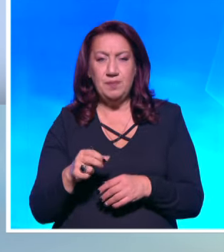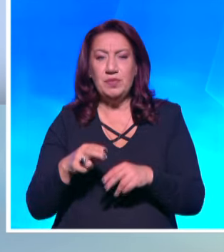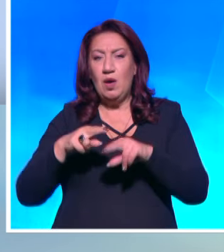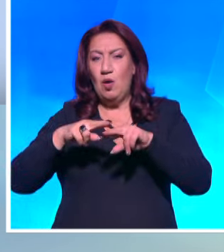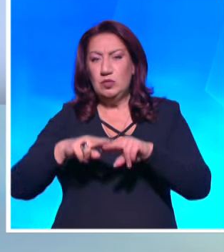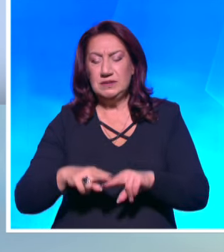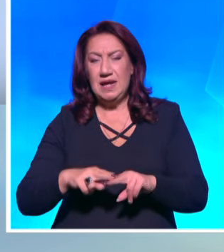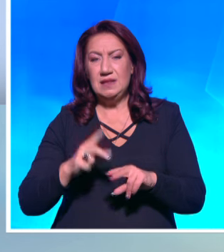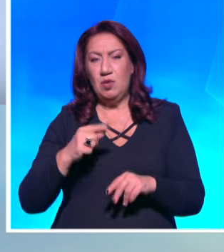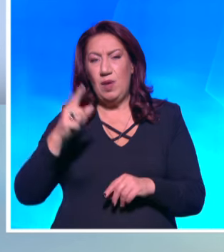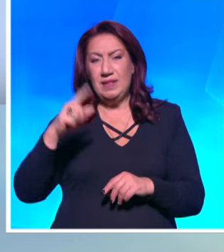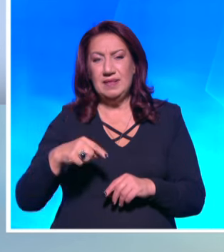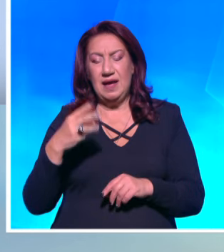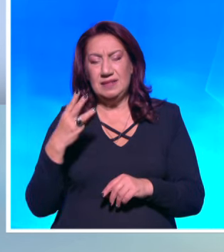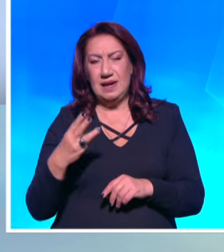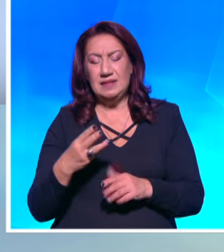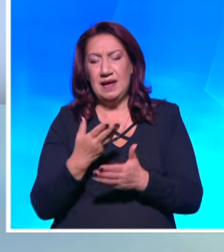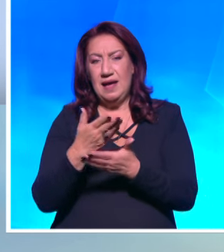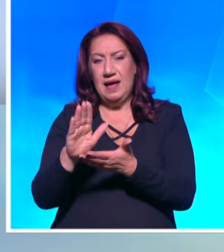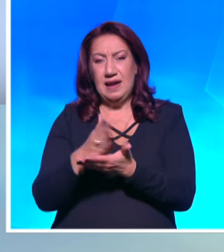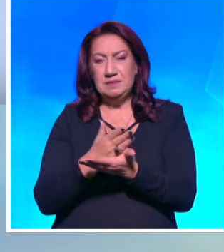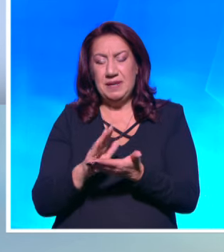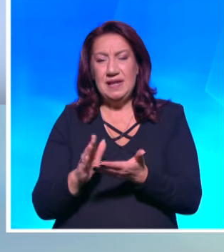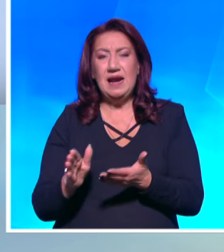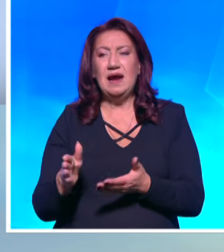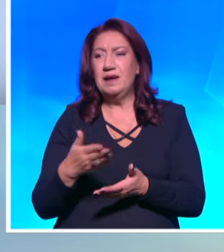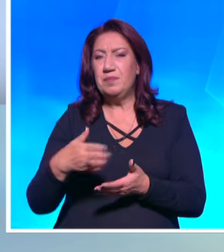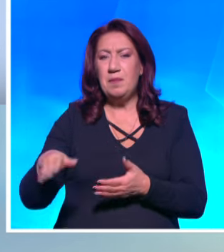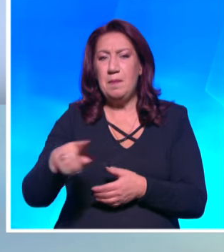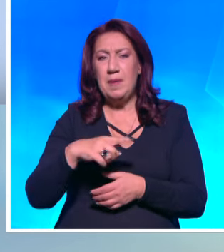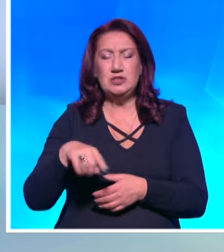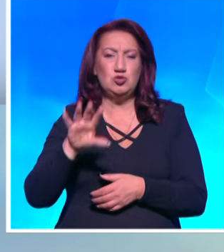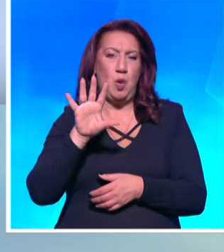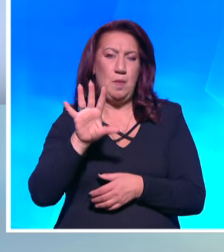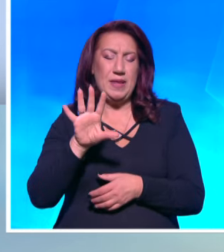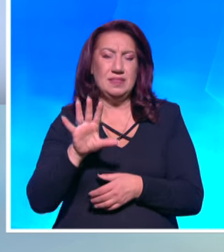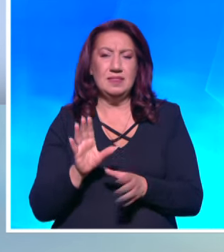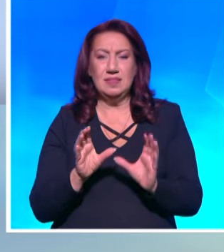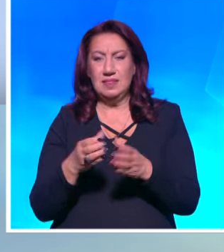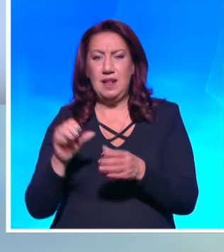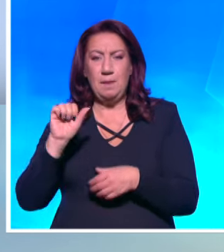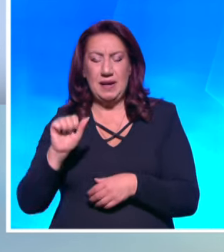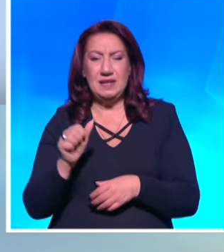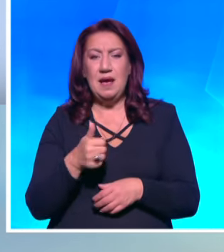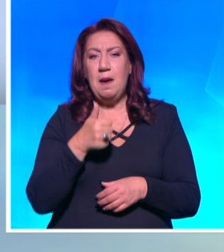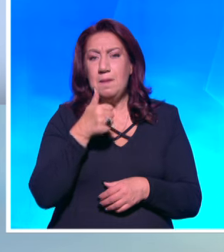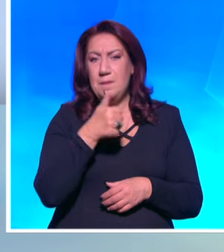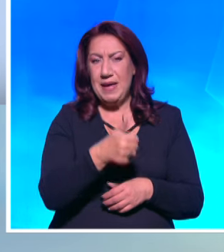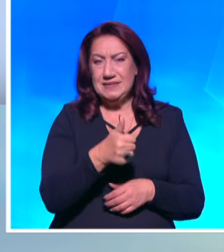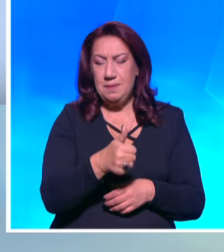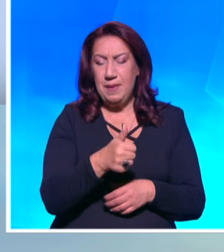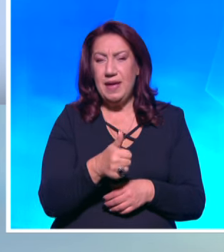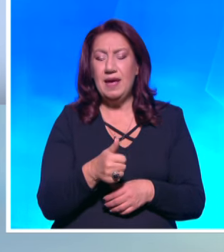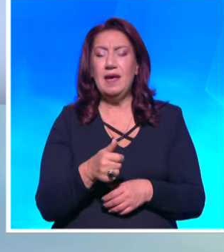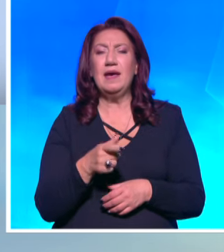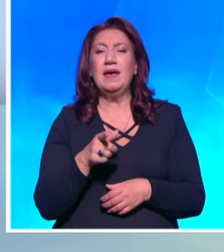240 депутати ще бъдат разпределени между останалите 5 парламентарни групи. БСП и Алиансът за права и